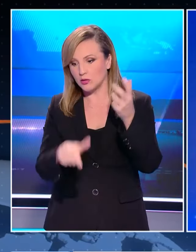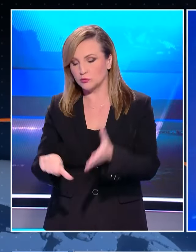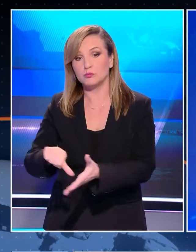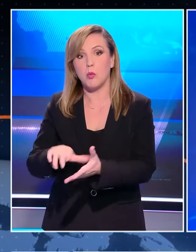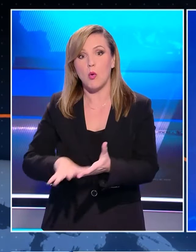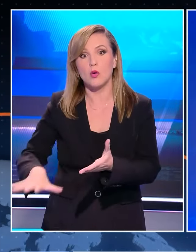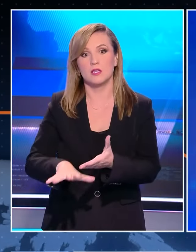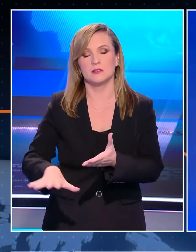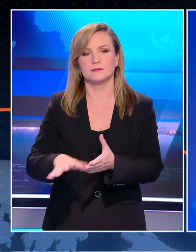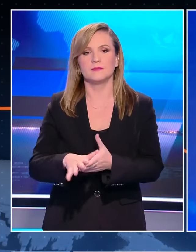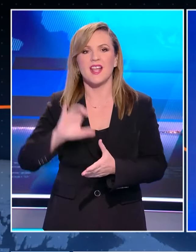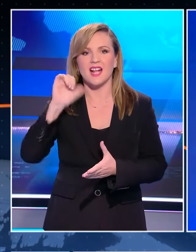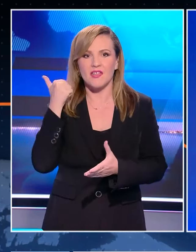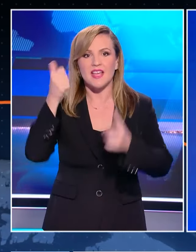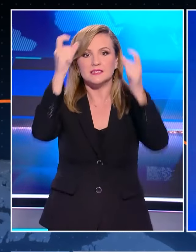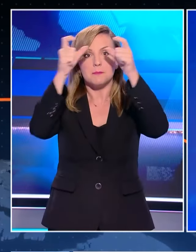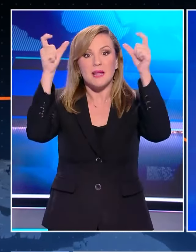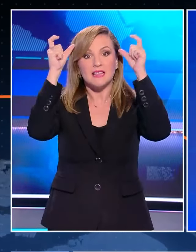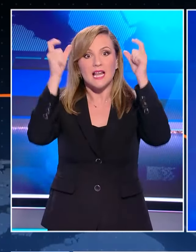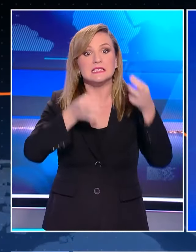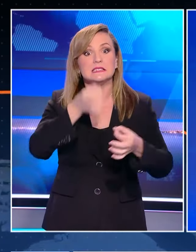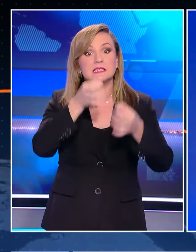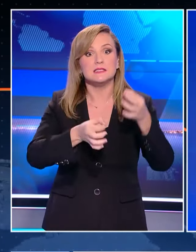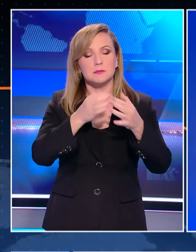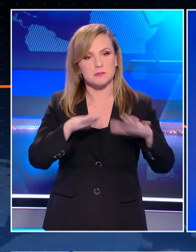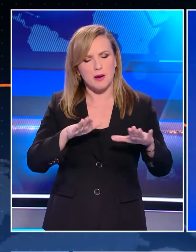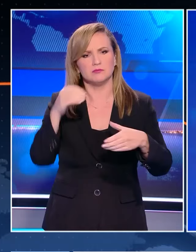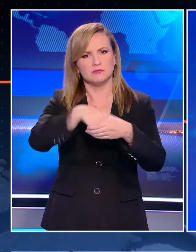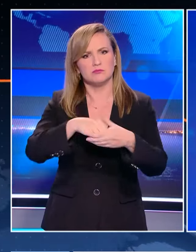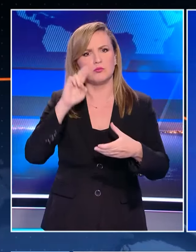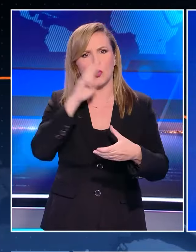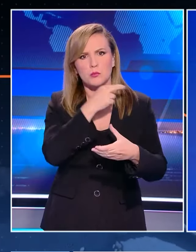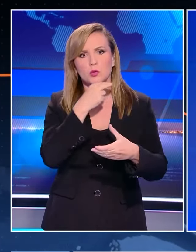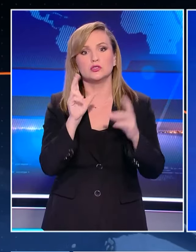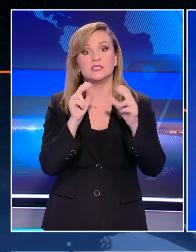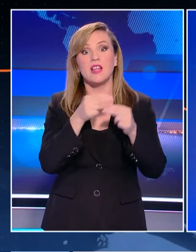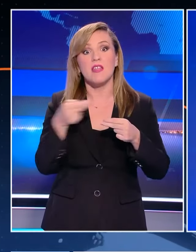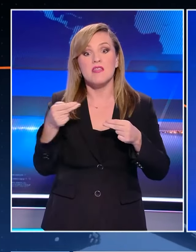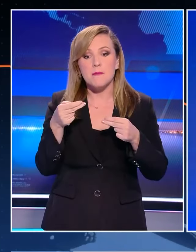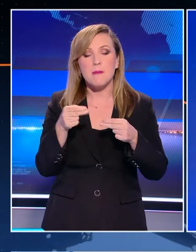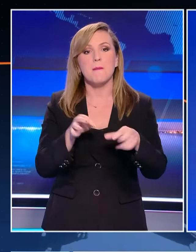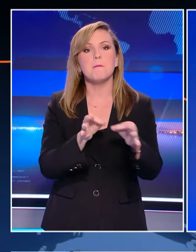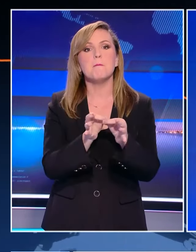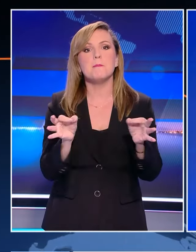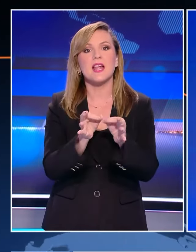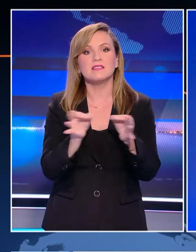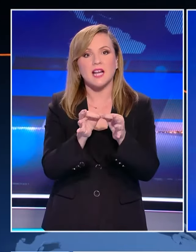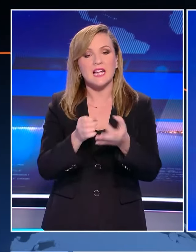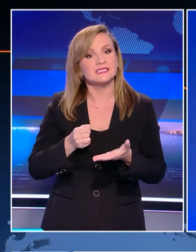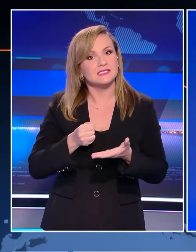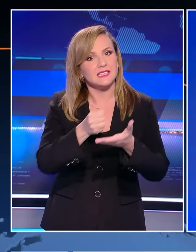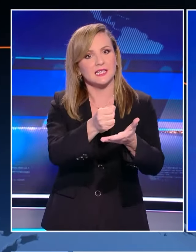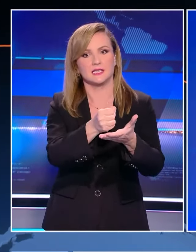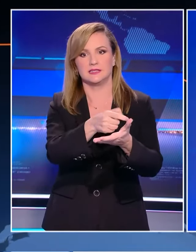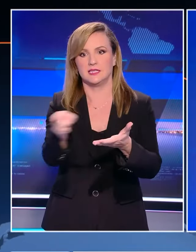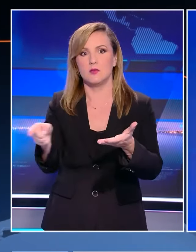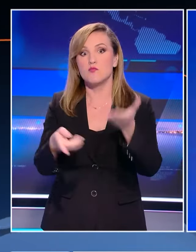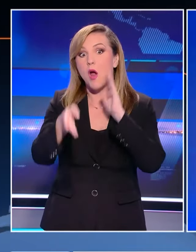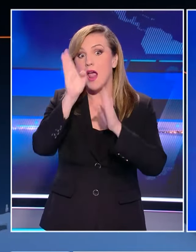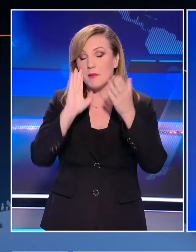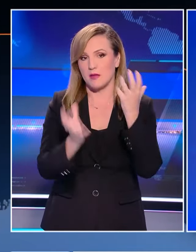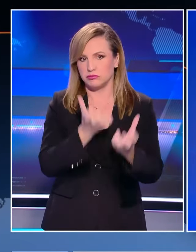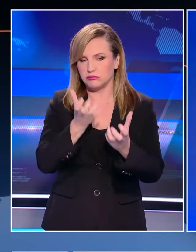σε εύρια σύσκεψη που έγινε στην Πεντέλη υπό τον Πρωθυπουργό, συζητήθηκαν τα μέτρα της πρώτης αρρωγής, δόθηκε ιδιαίτερη βαρύτητα στον